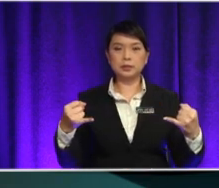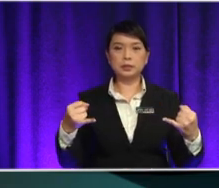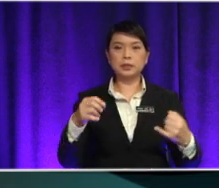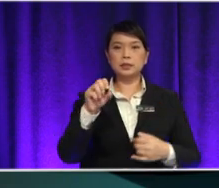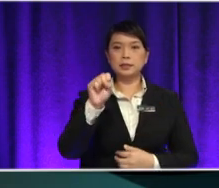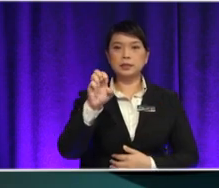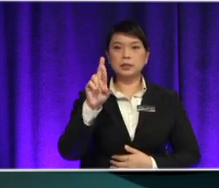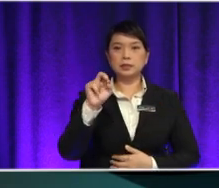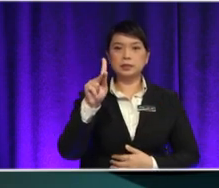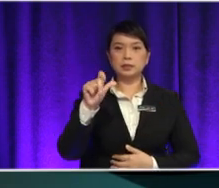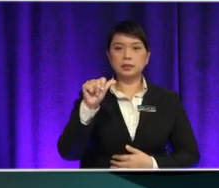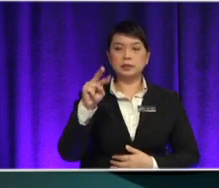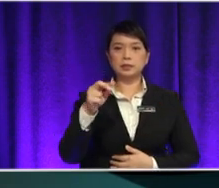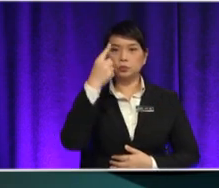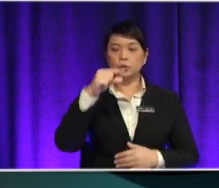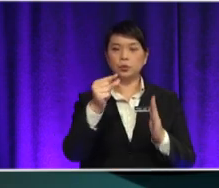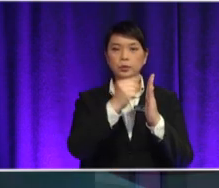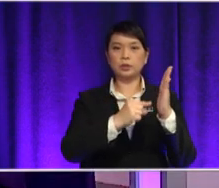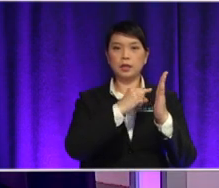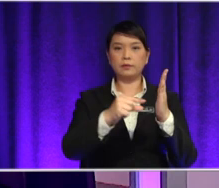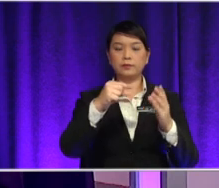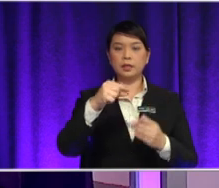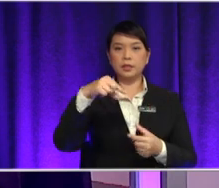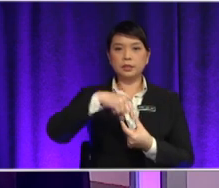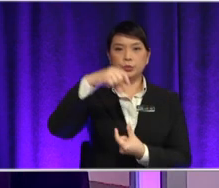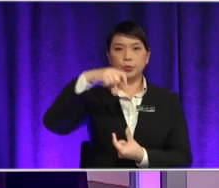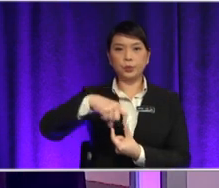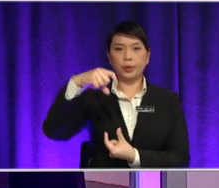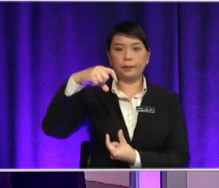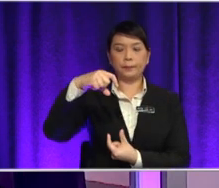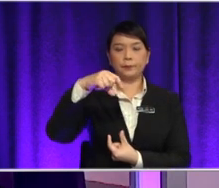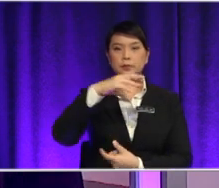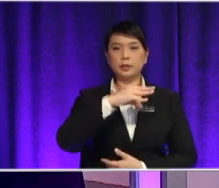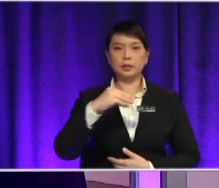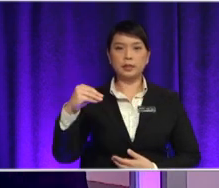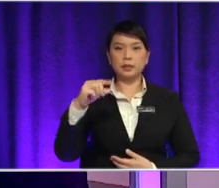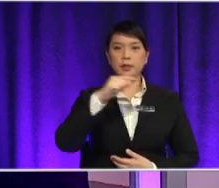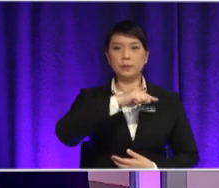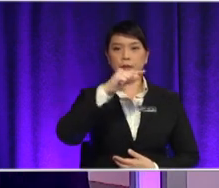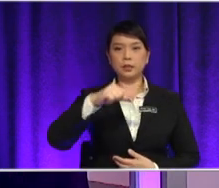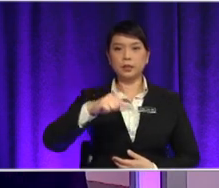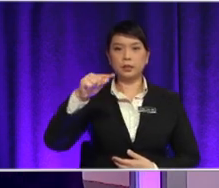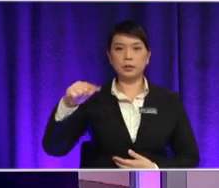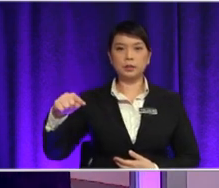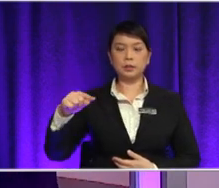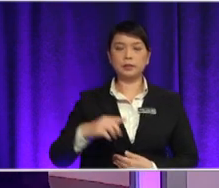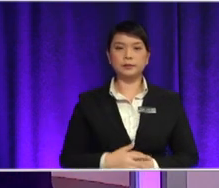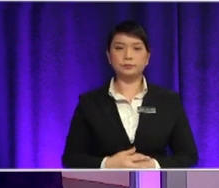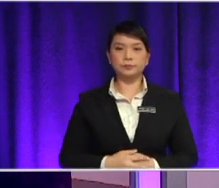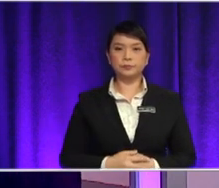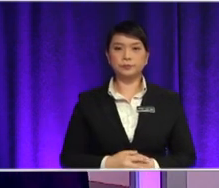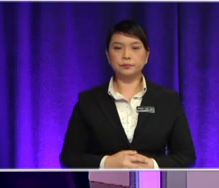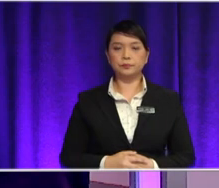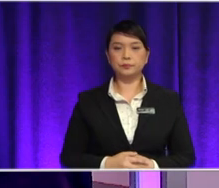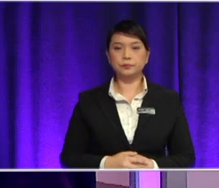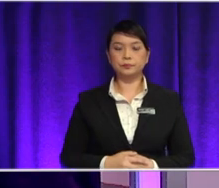graf histogram dan poligon kekerapan. Inilah empat hasil pembelajaran yang murid akan dapat. Baiklah. Okey.